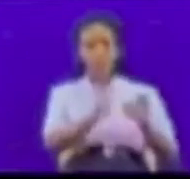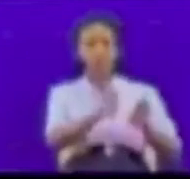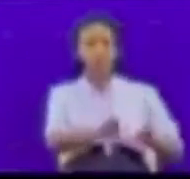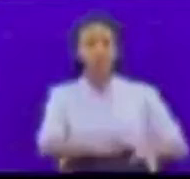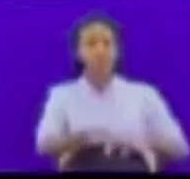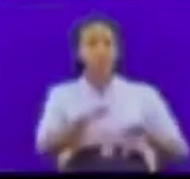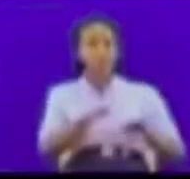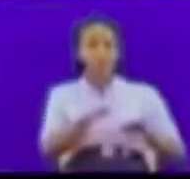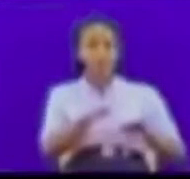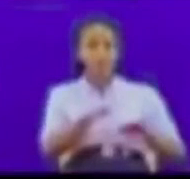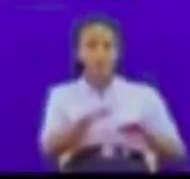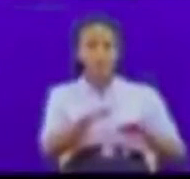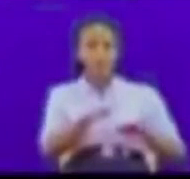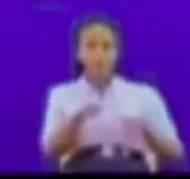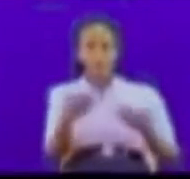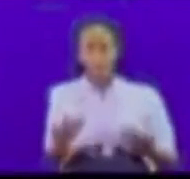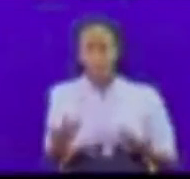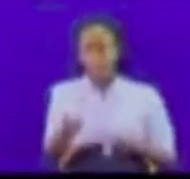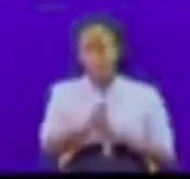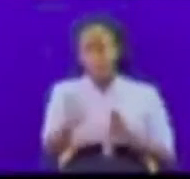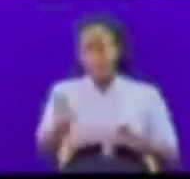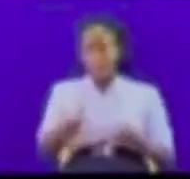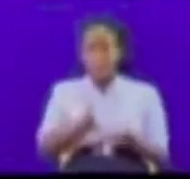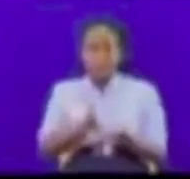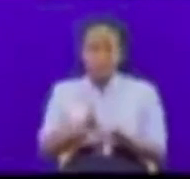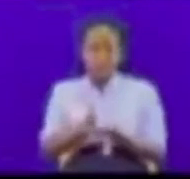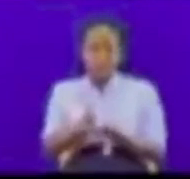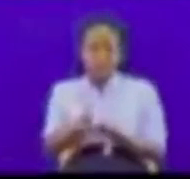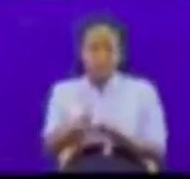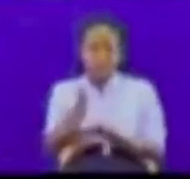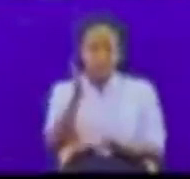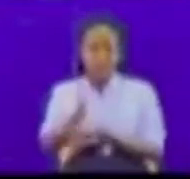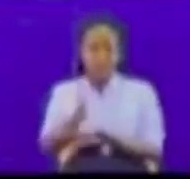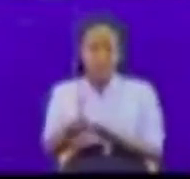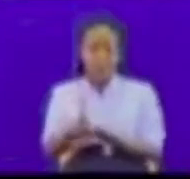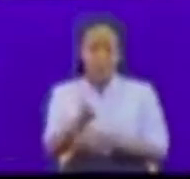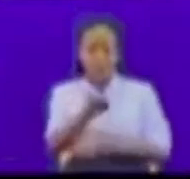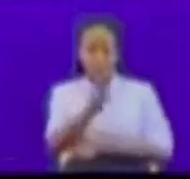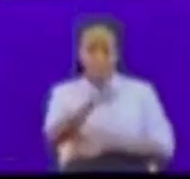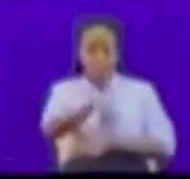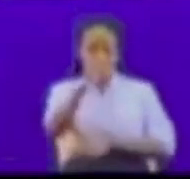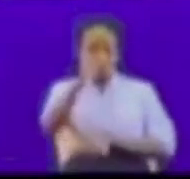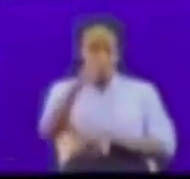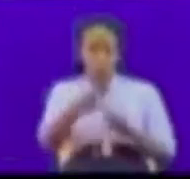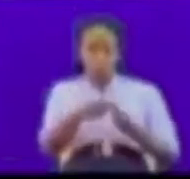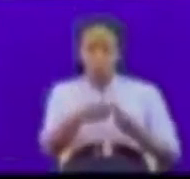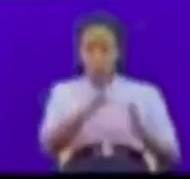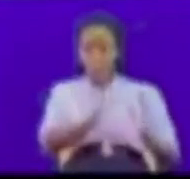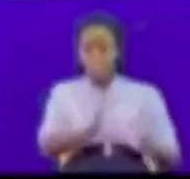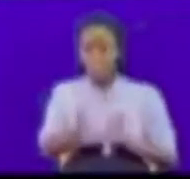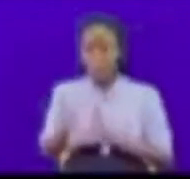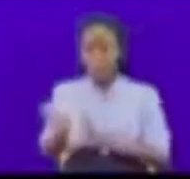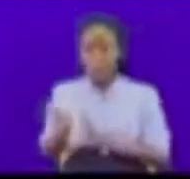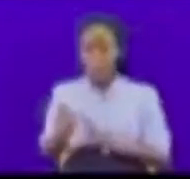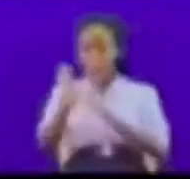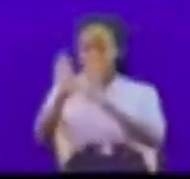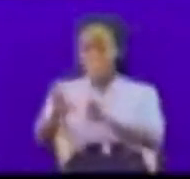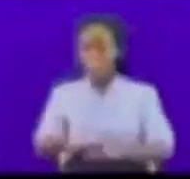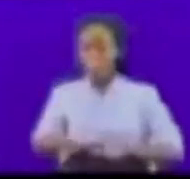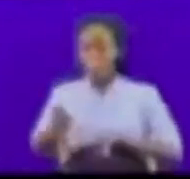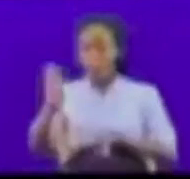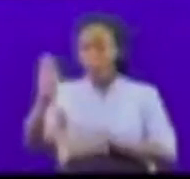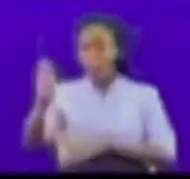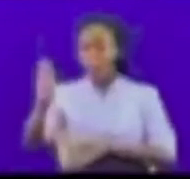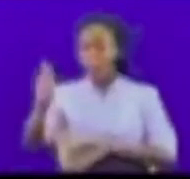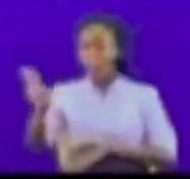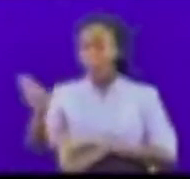Muda si mrefu bunge hili limethibitisha uteuzi wa Mheshimiwa Dr. Philip Isidori Mpango, mbunge wa Buhigwe, kuwa makamu wa